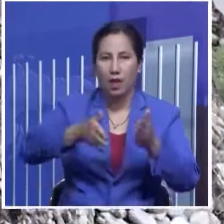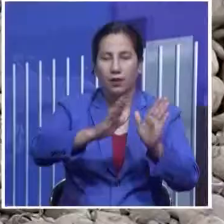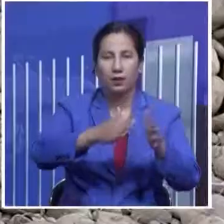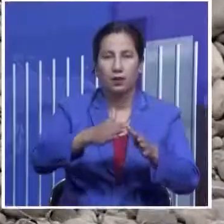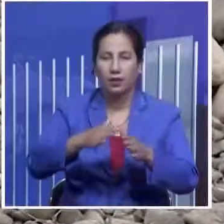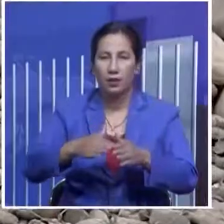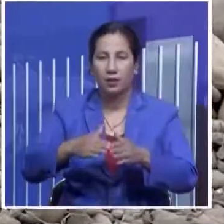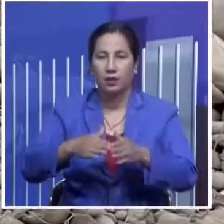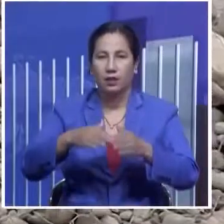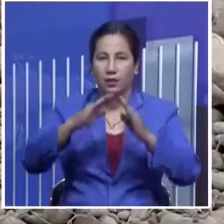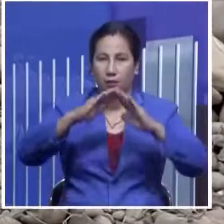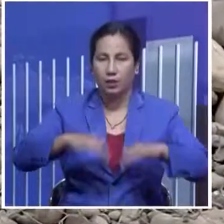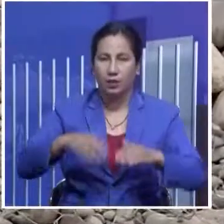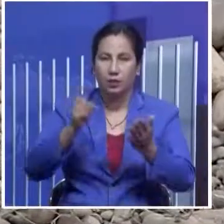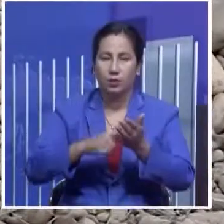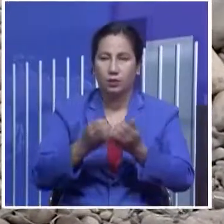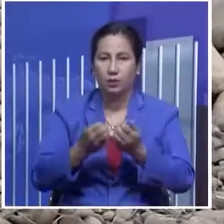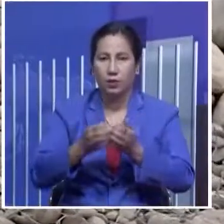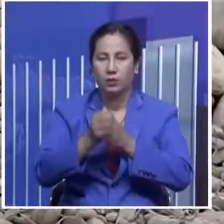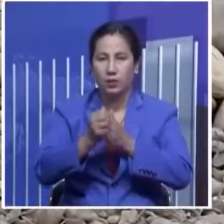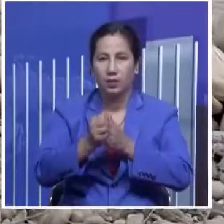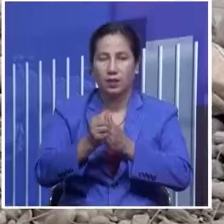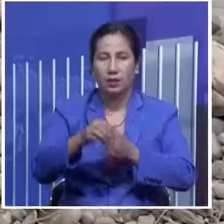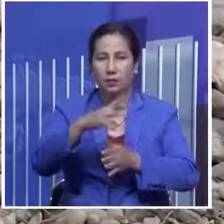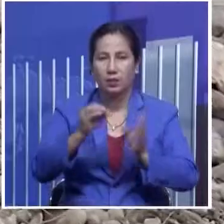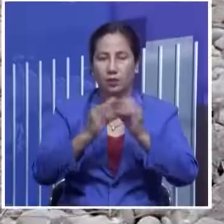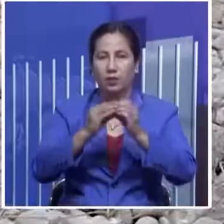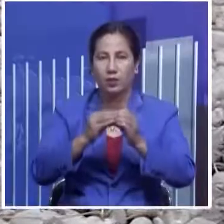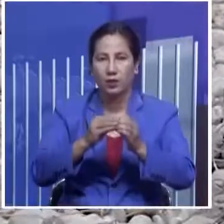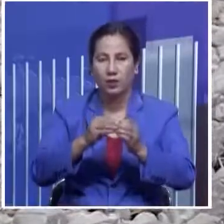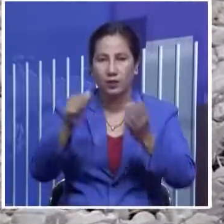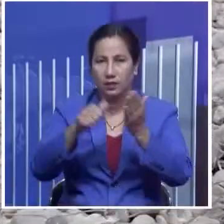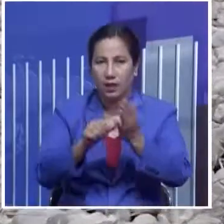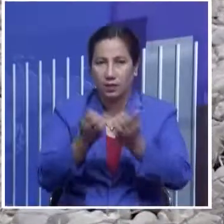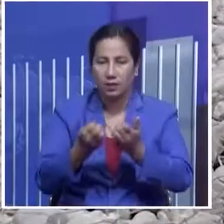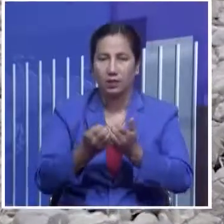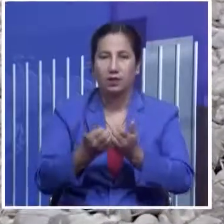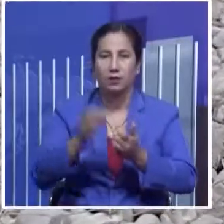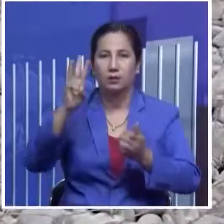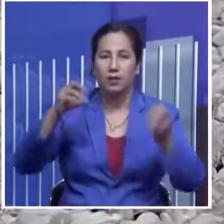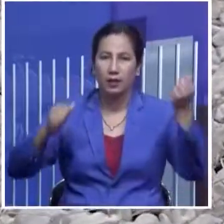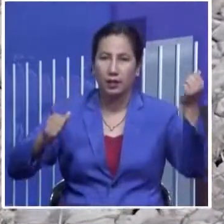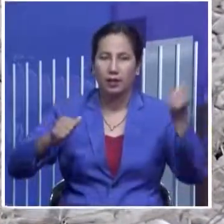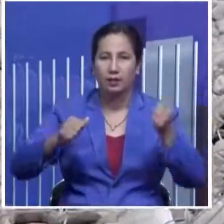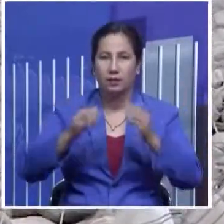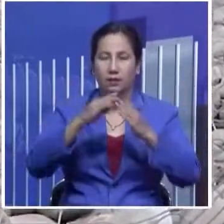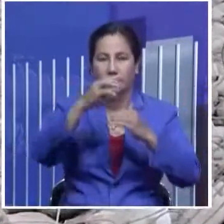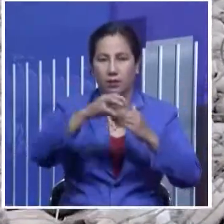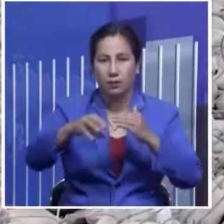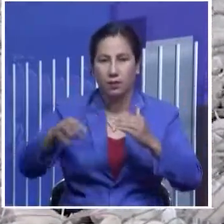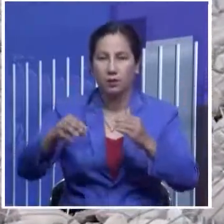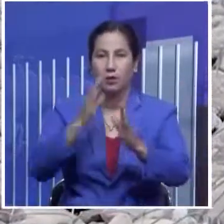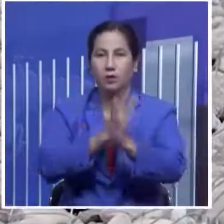सुरु गरेपछि जनप्रतिनिधि सहितको टोलीले प्रभावित क्षेत्रको निरीक्षण गरेका छन्। महाकाली नदी किनारका बस्तीहरू